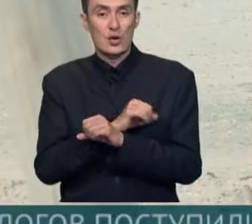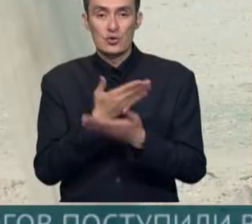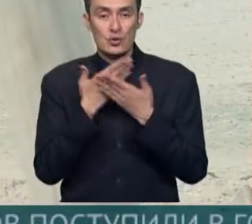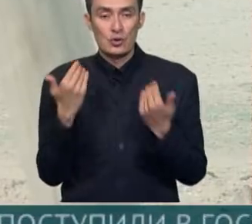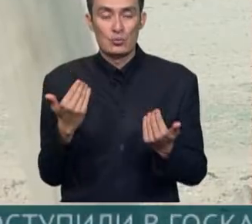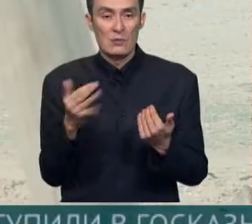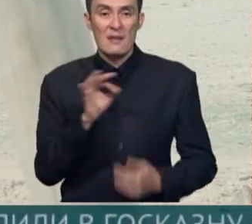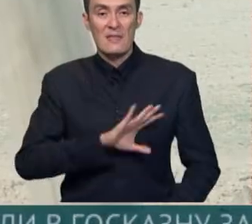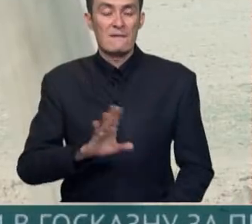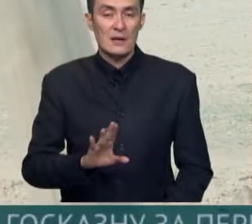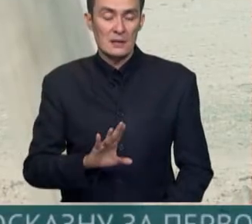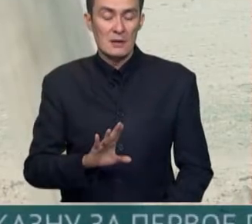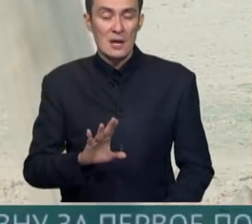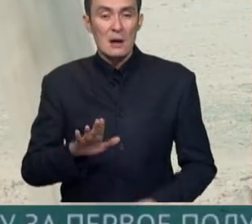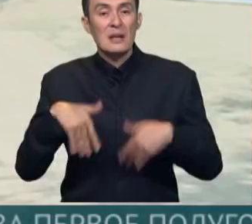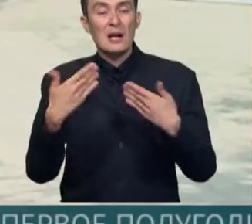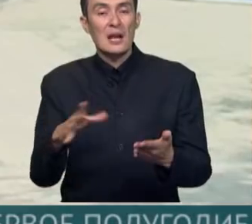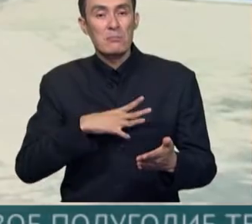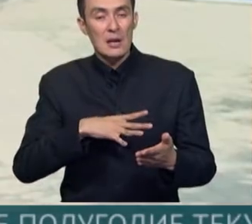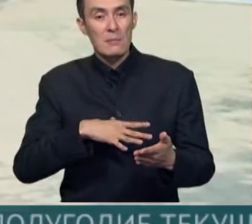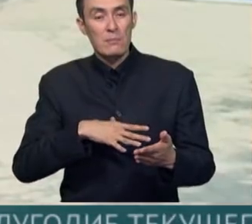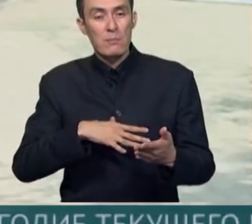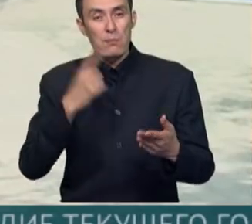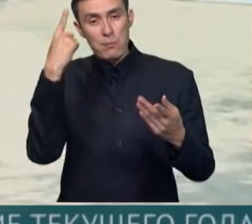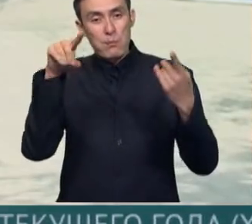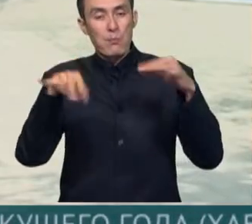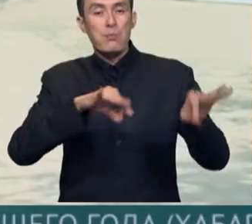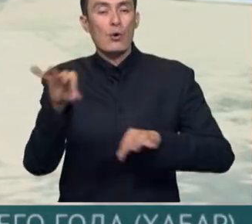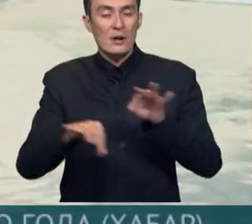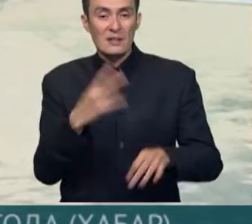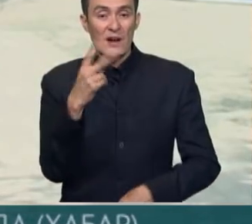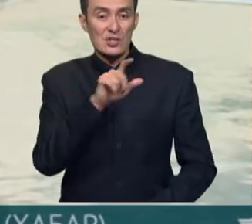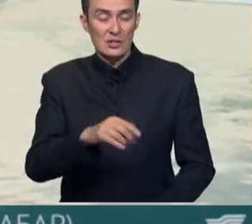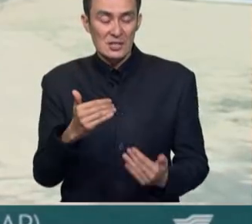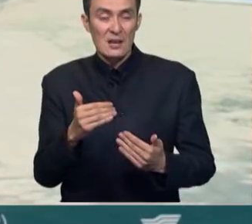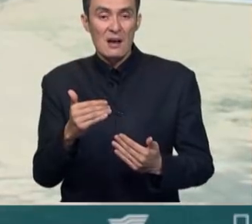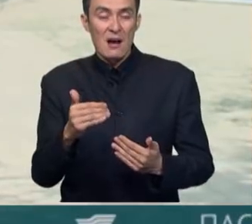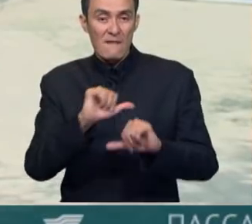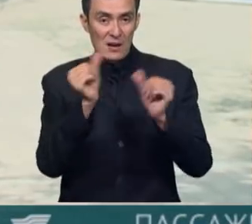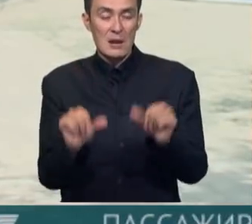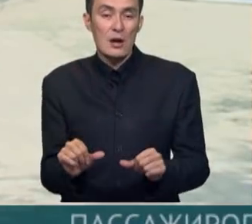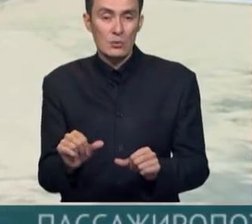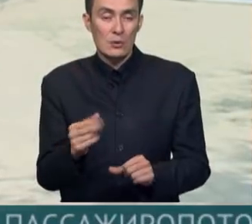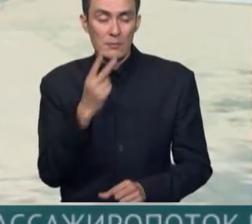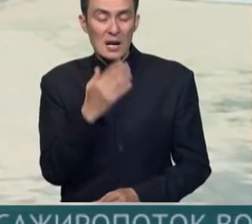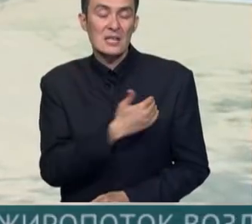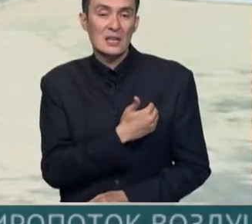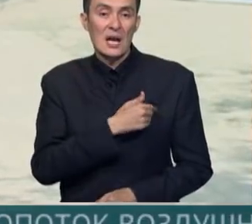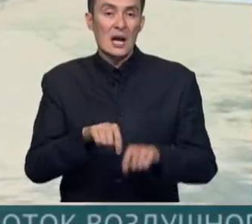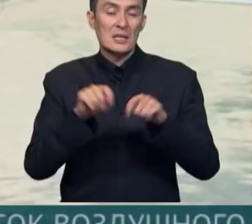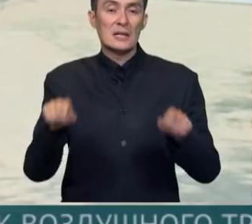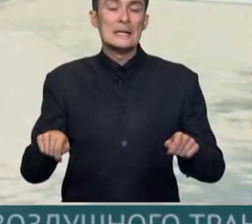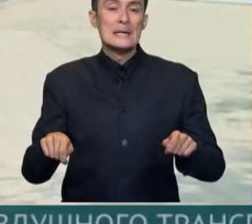нету, невыгодно. Проекты предлагали, вот 2 человека, они сейчас на стадии оформления, хотят